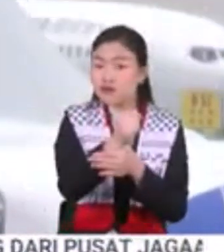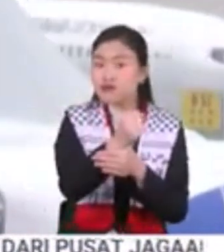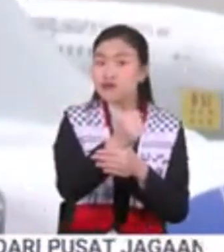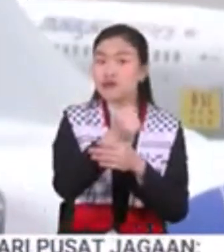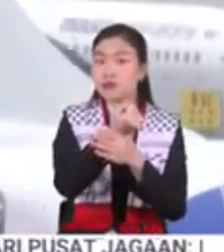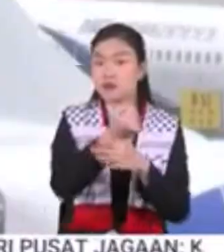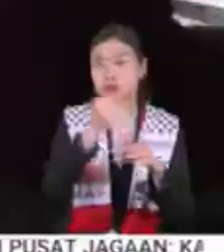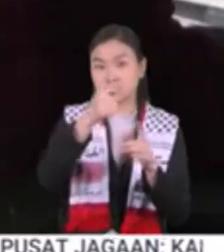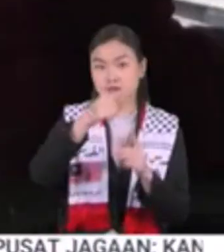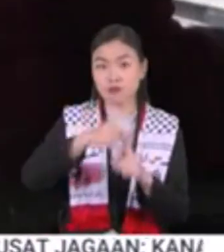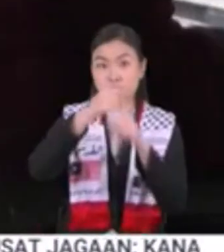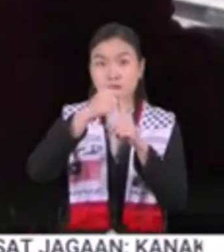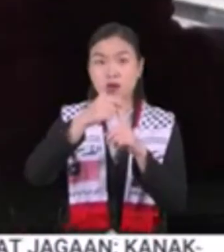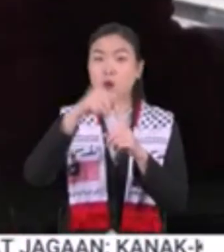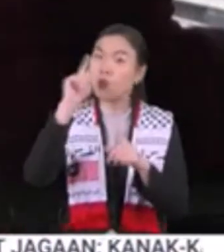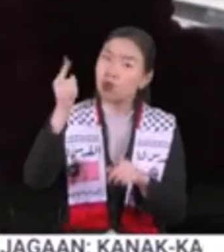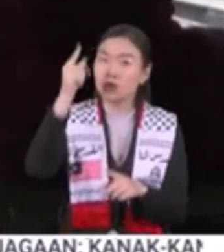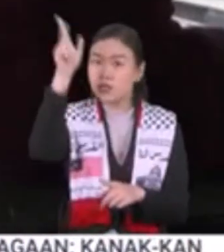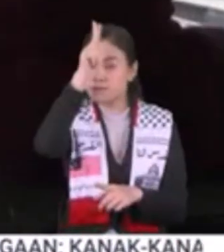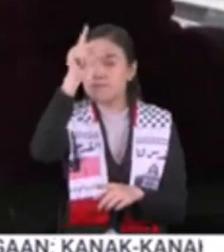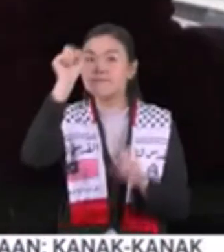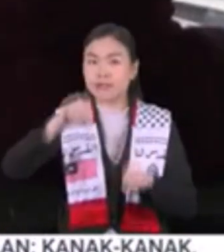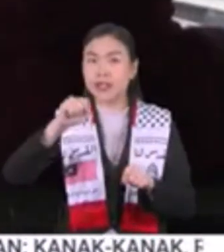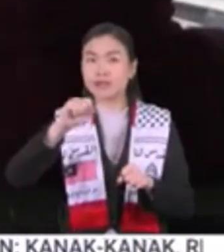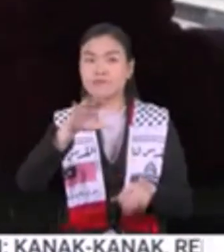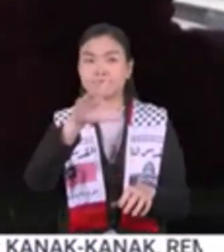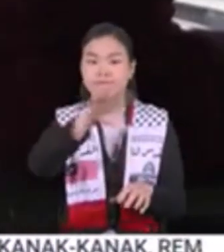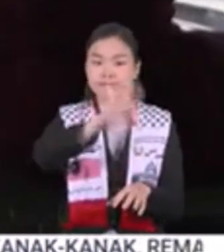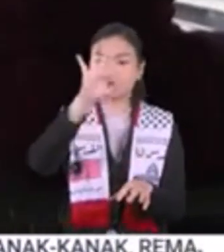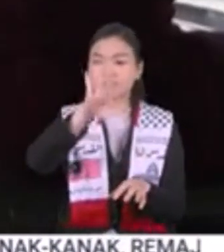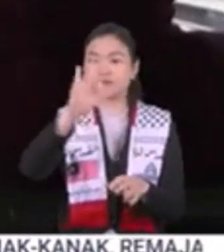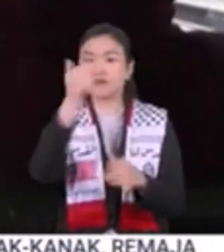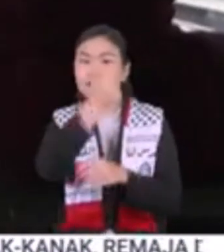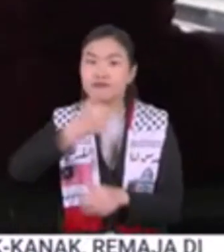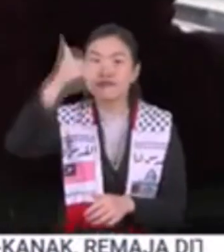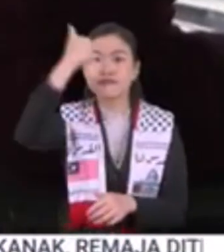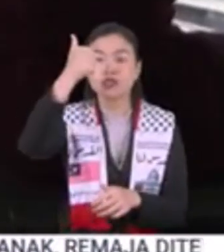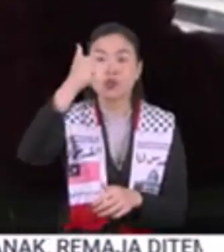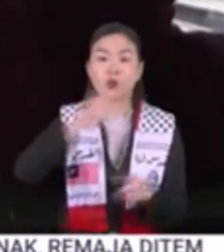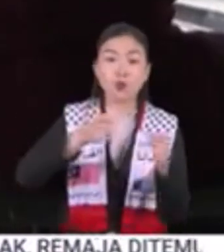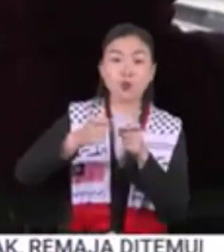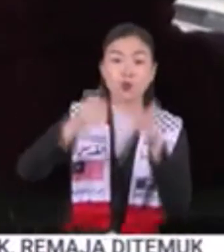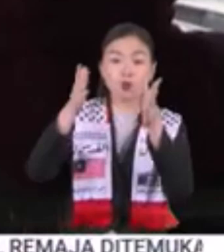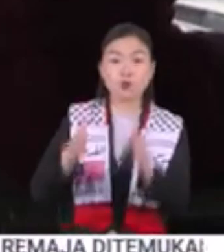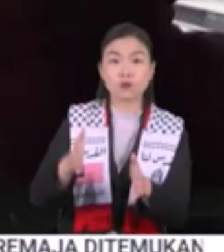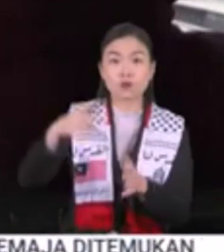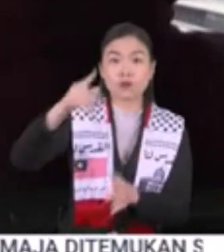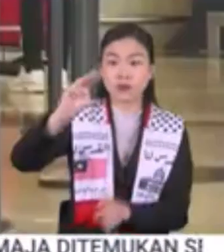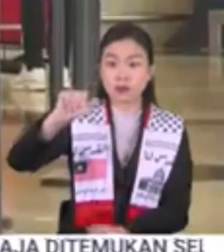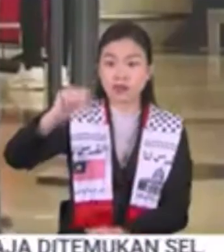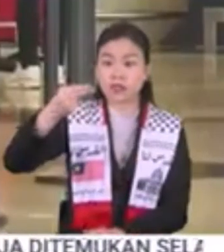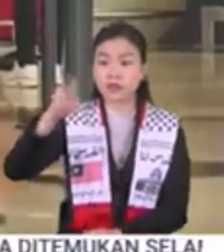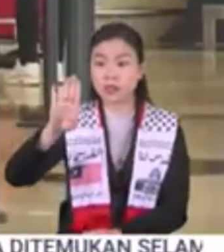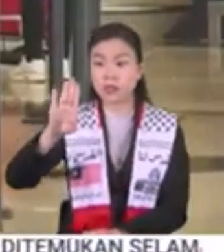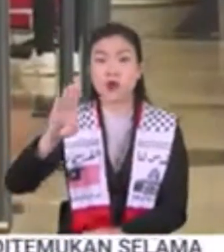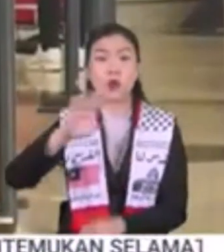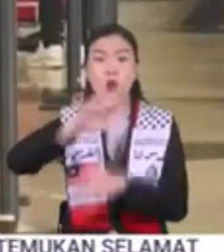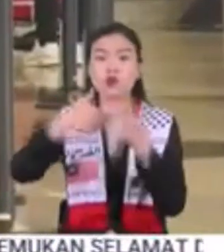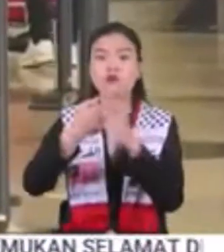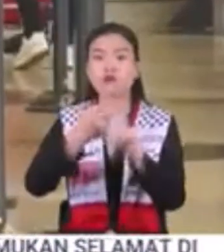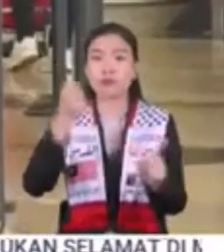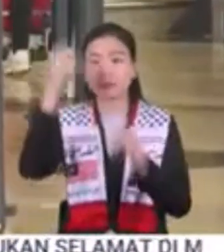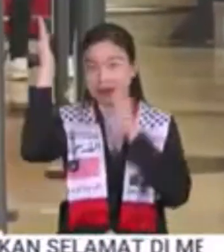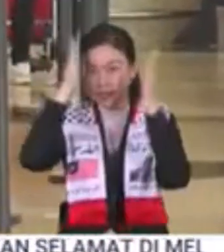kerajaan mempunyai kuasa untuk melantik pengerusi dan pengarah urusan MAHB dengan kedua-duanya adalah warga negara Malaysia.